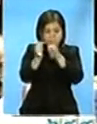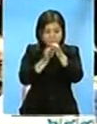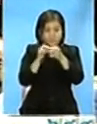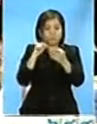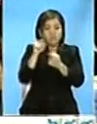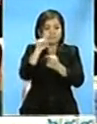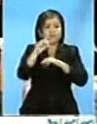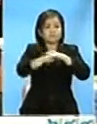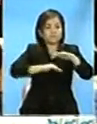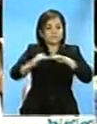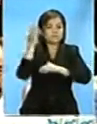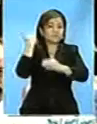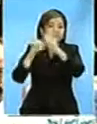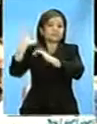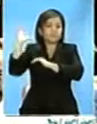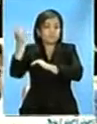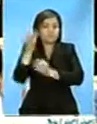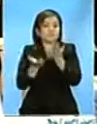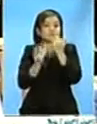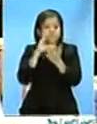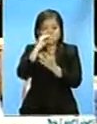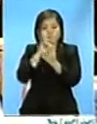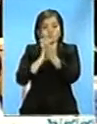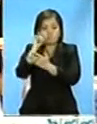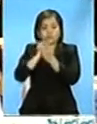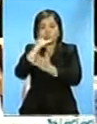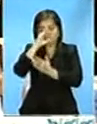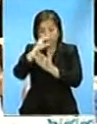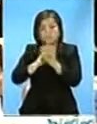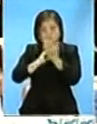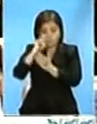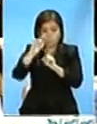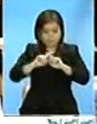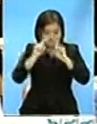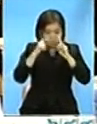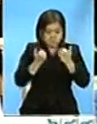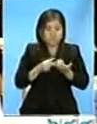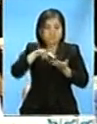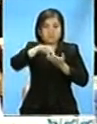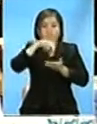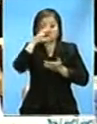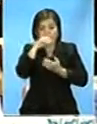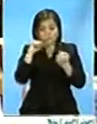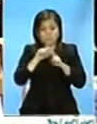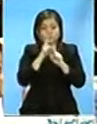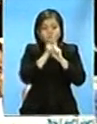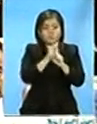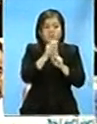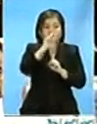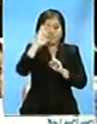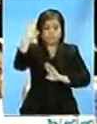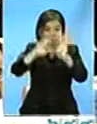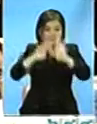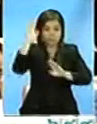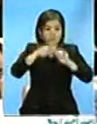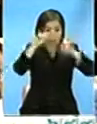มาเนี่ยมันก็เป็นหลักการของประวัติศาสตร์โลกก็ถวงท่านครับที่อาจารย์นิพิษท่านว่าแต่วันนี้เนี่ยผมยืนยันว่าระบอบประชาธิปไตยเนี่ยเราอย่าเรียกคำว่าเสีย